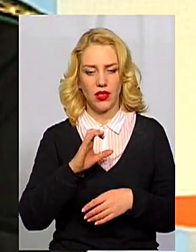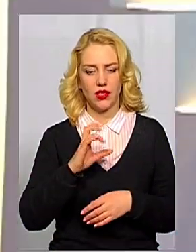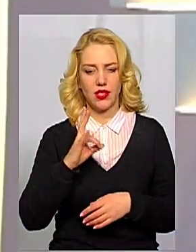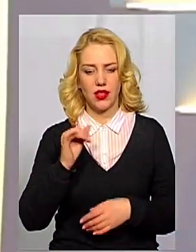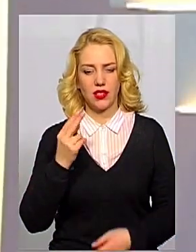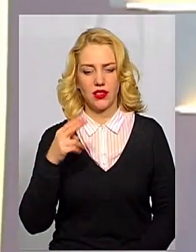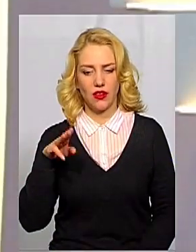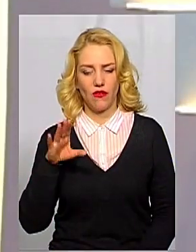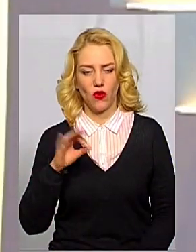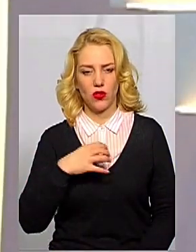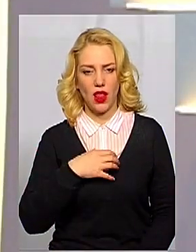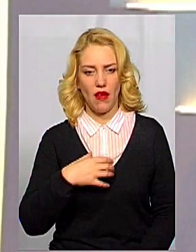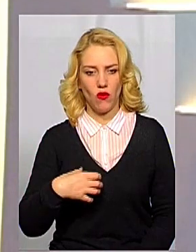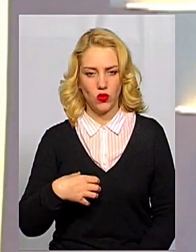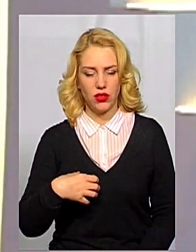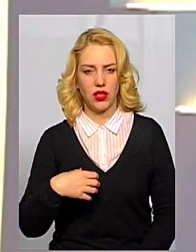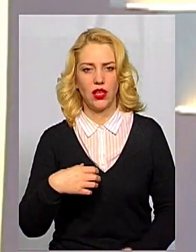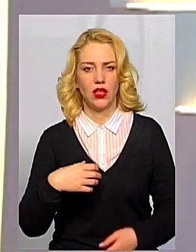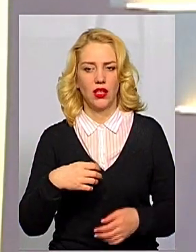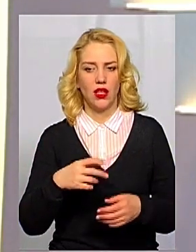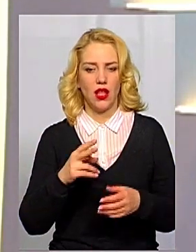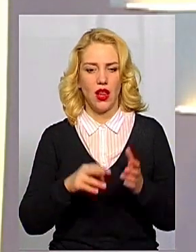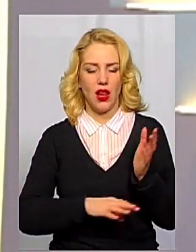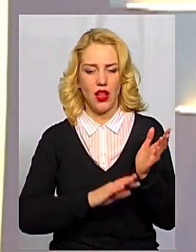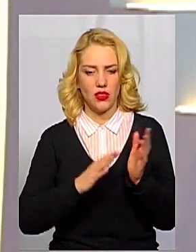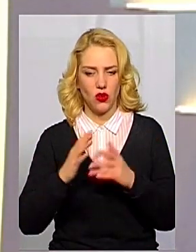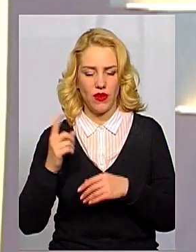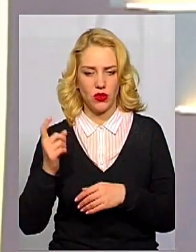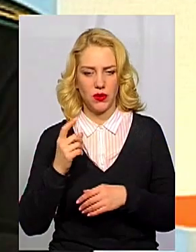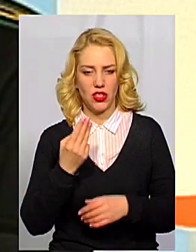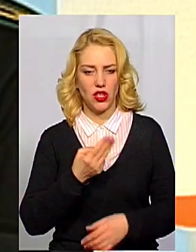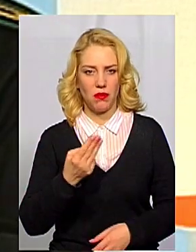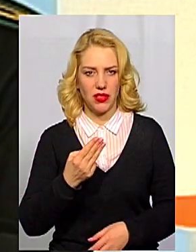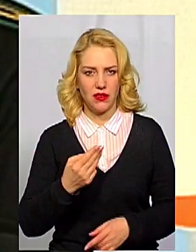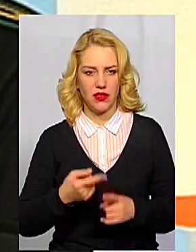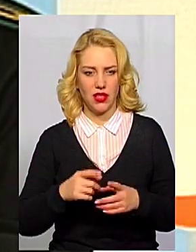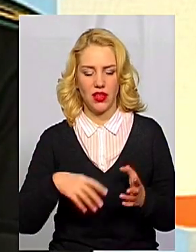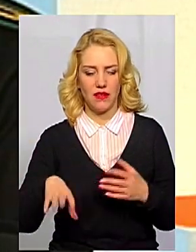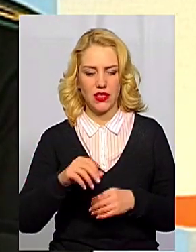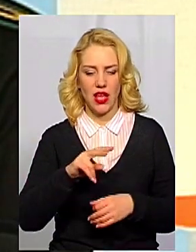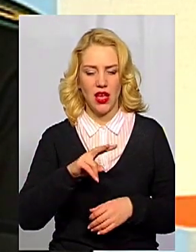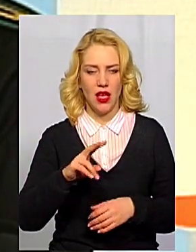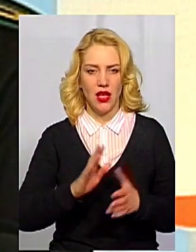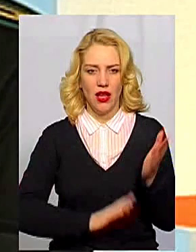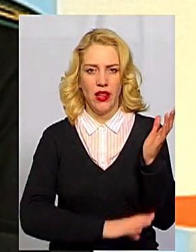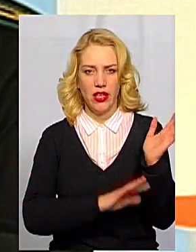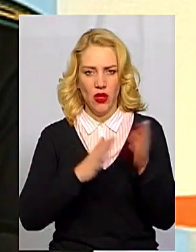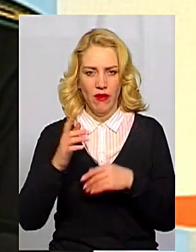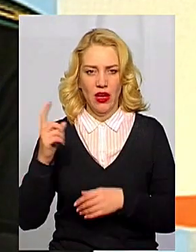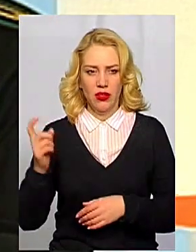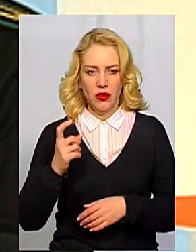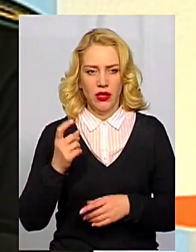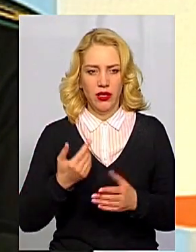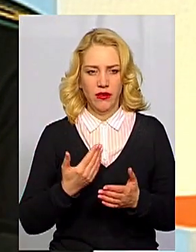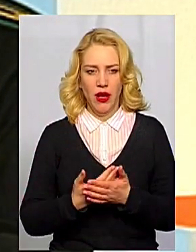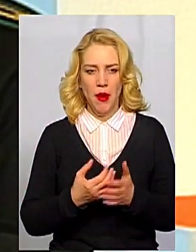там Славутське лісове господарство, Шепетівське, то на все лісове господарство там маса лісництв